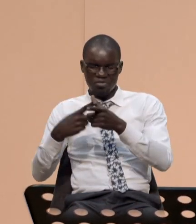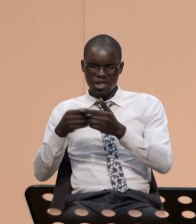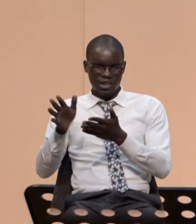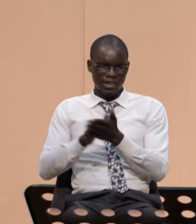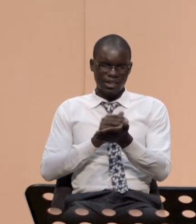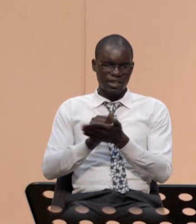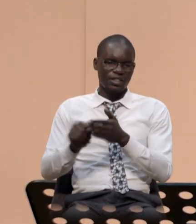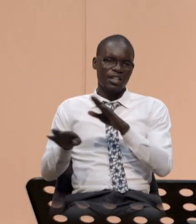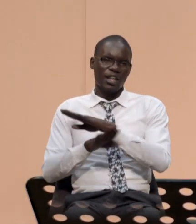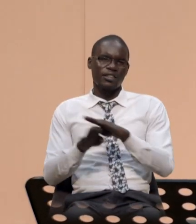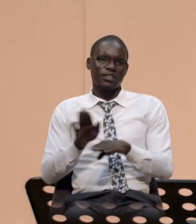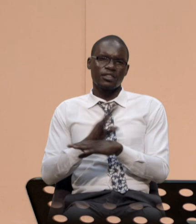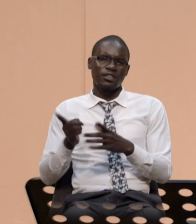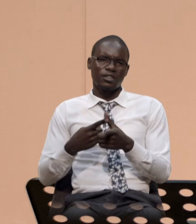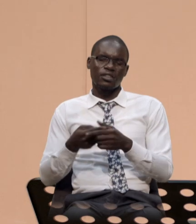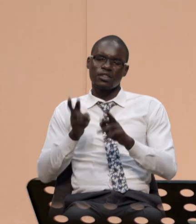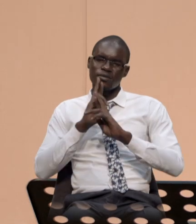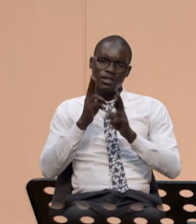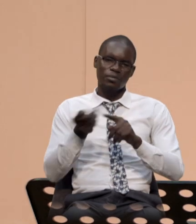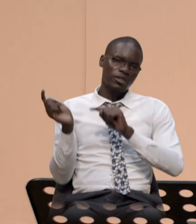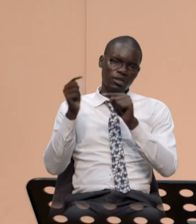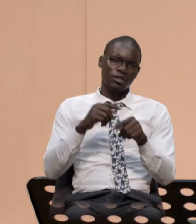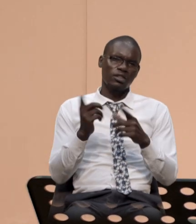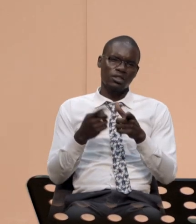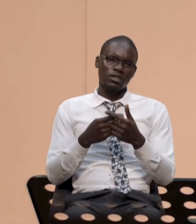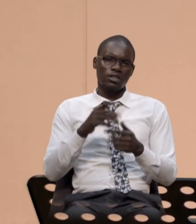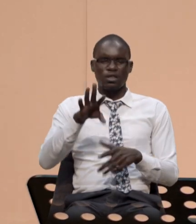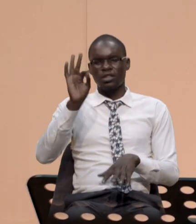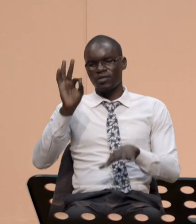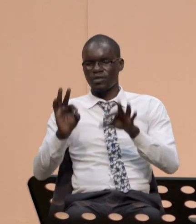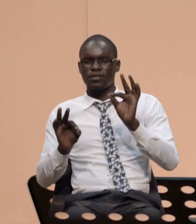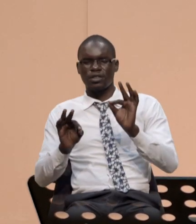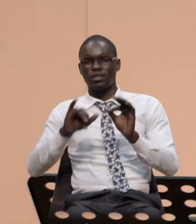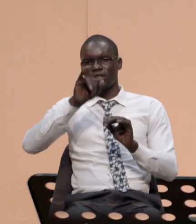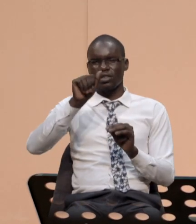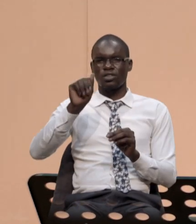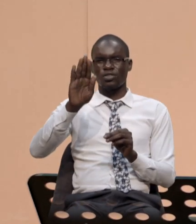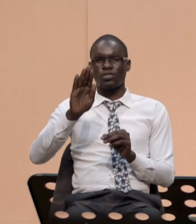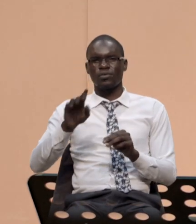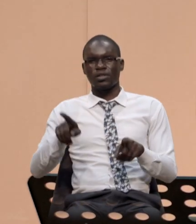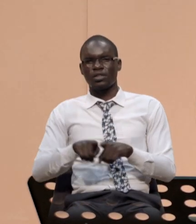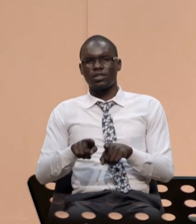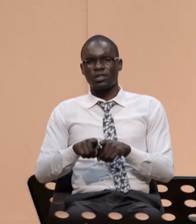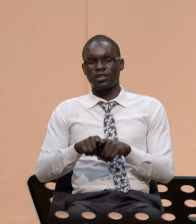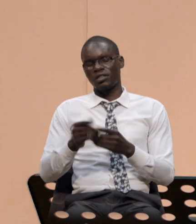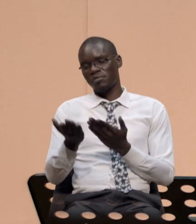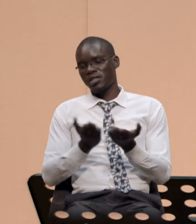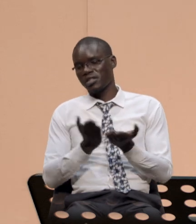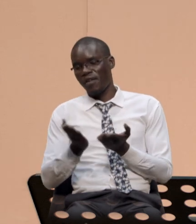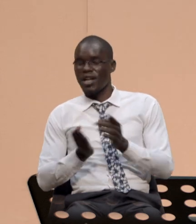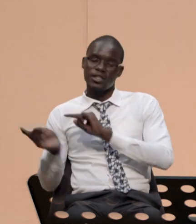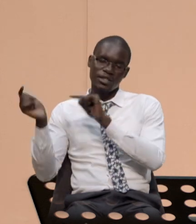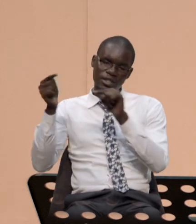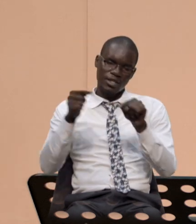Na hivyo ripoti ikaja. Na ilipomuja ikampata Ayubu akiwa peke yake, kila mfanyikazi wake anakuja na